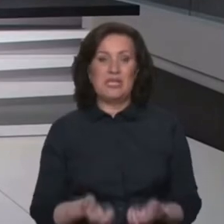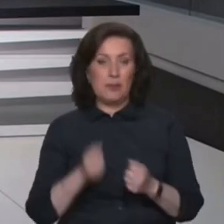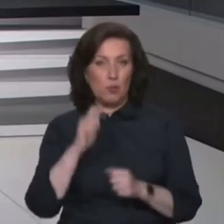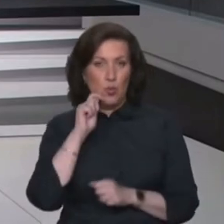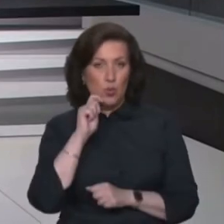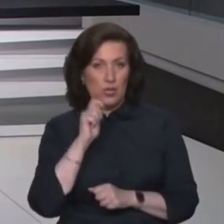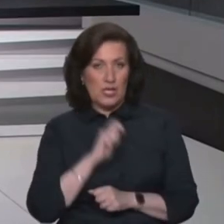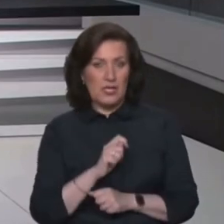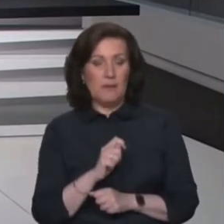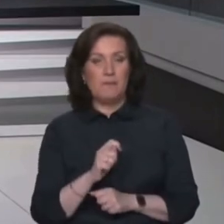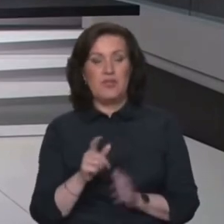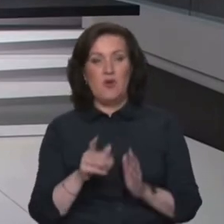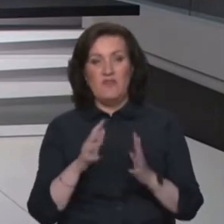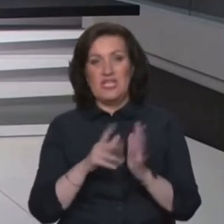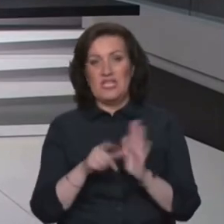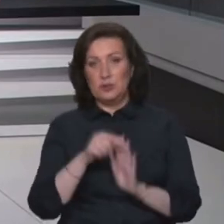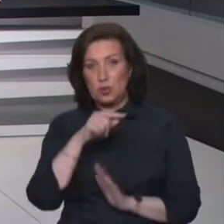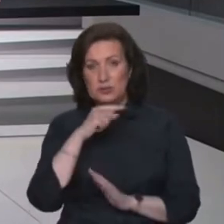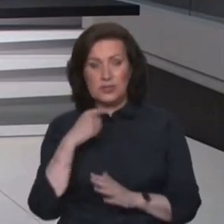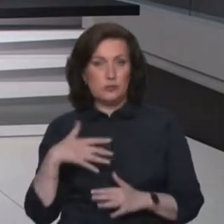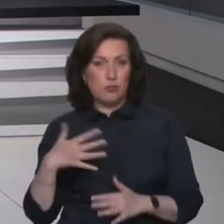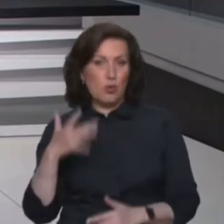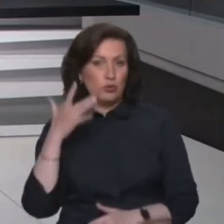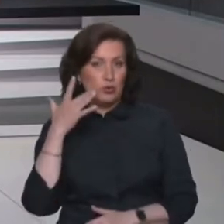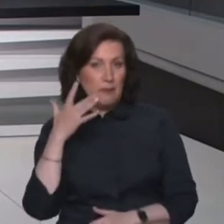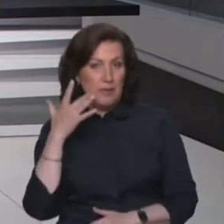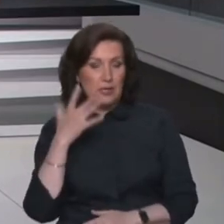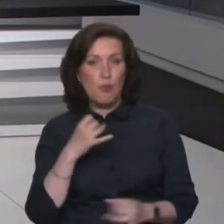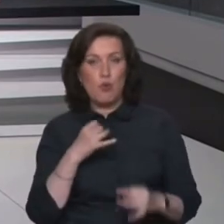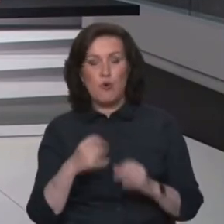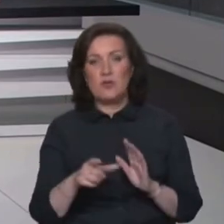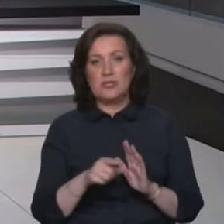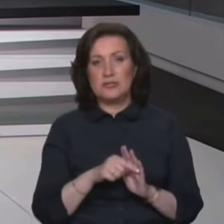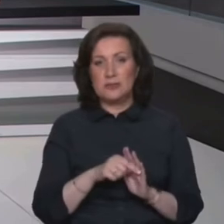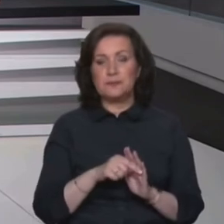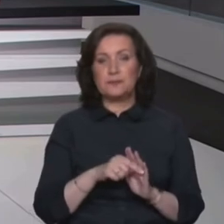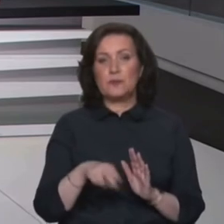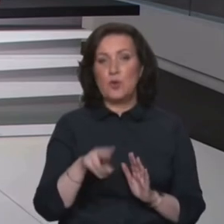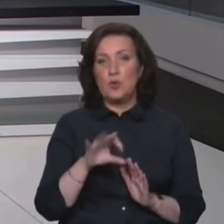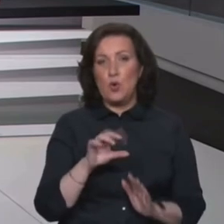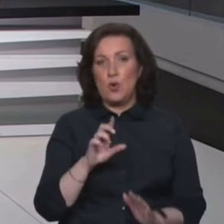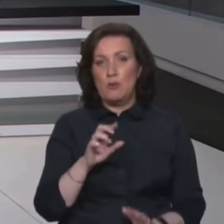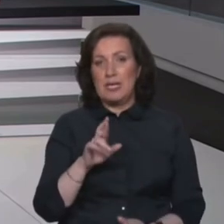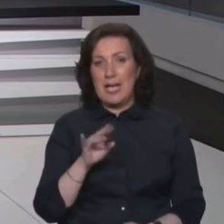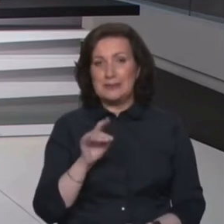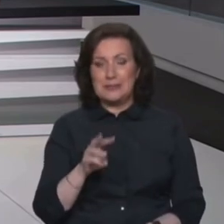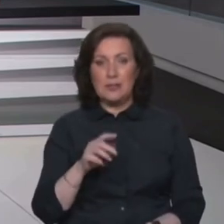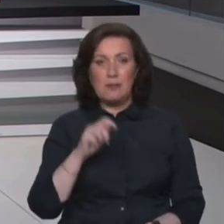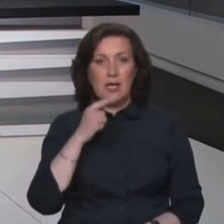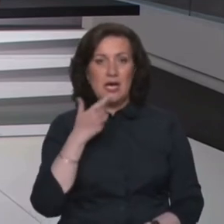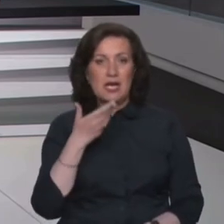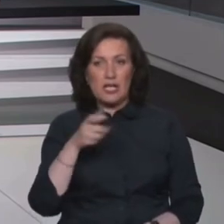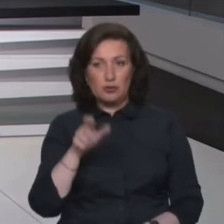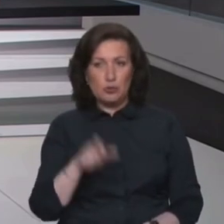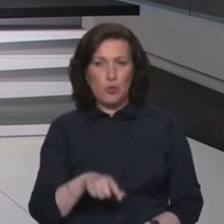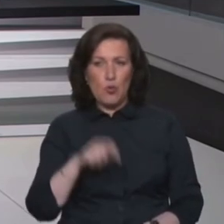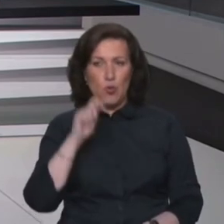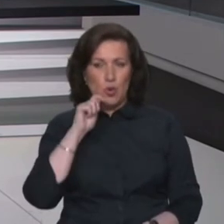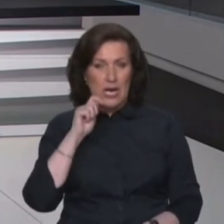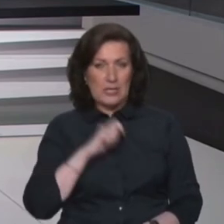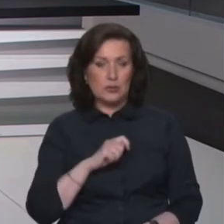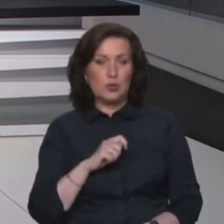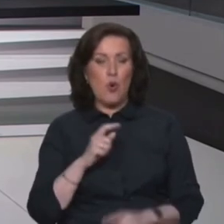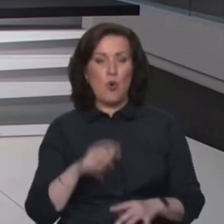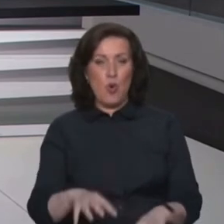підтримку України в війні з Росією з боку Сполучених Штатів Америки поговоримо з Андрієм Добрянським, речником Українського Конгресу